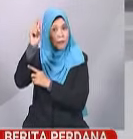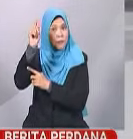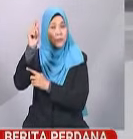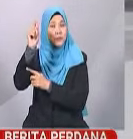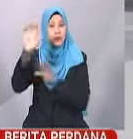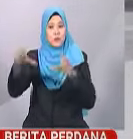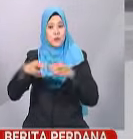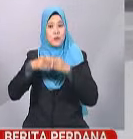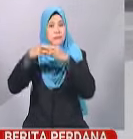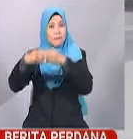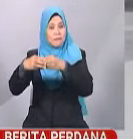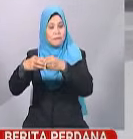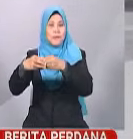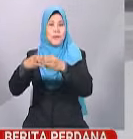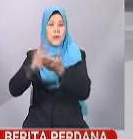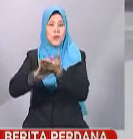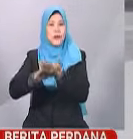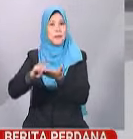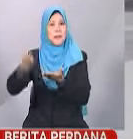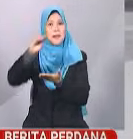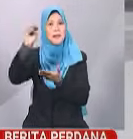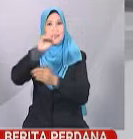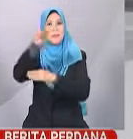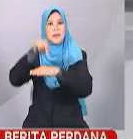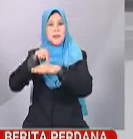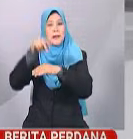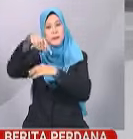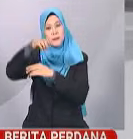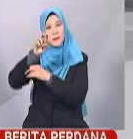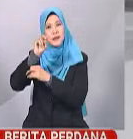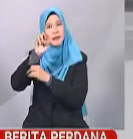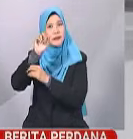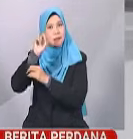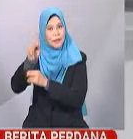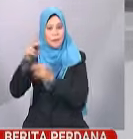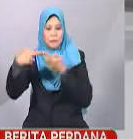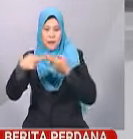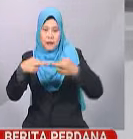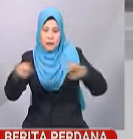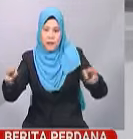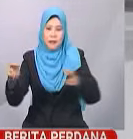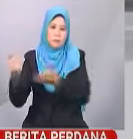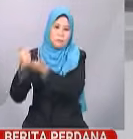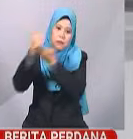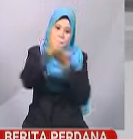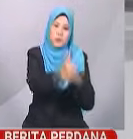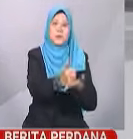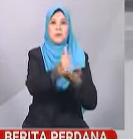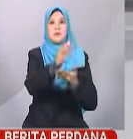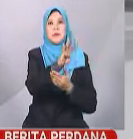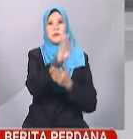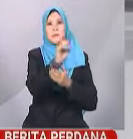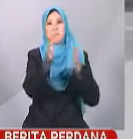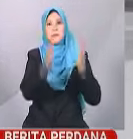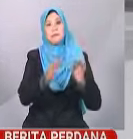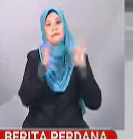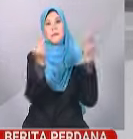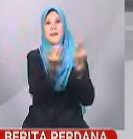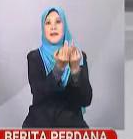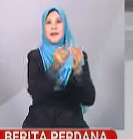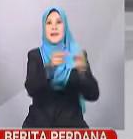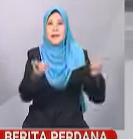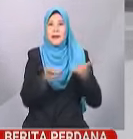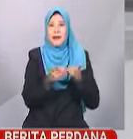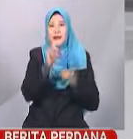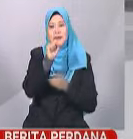misalnya, skuad Rimbunan Kasih Sekolah Menengah Kebangsaan Penarik melancarkan inisiatif membantu 40 keluarga sekitar daerah Setiu